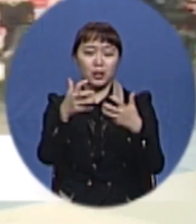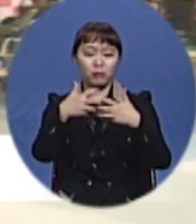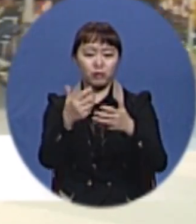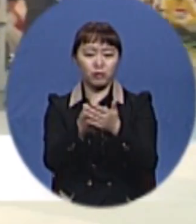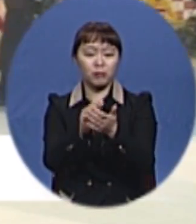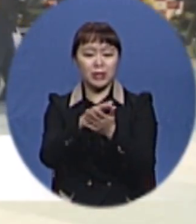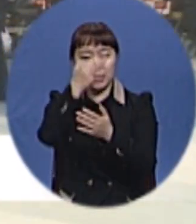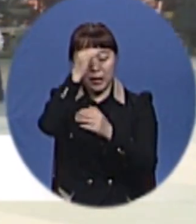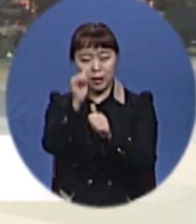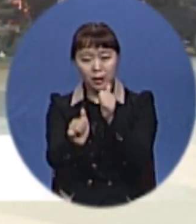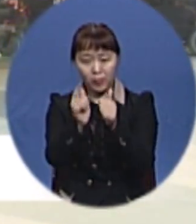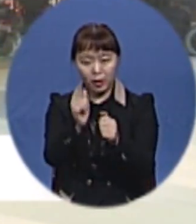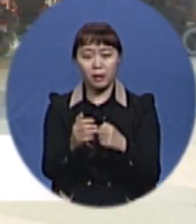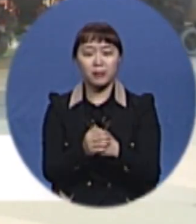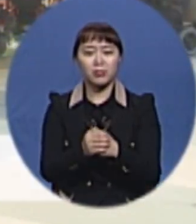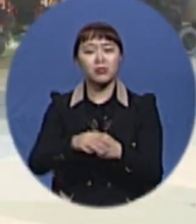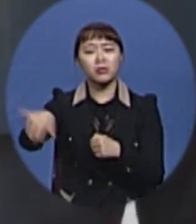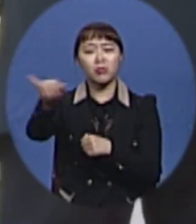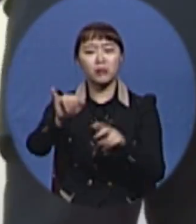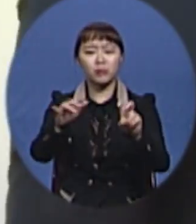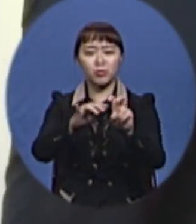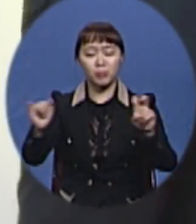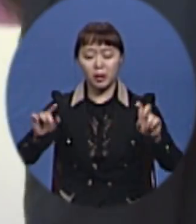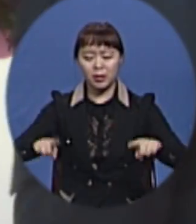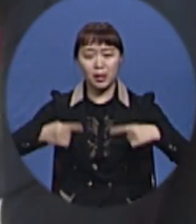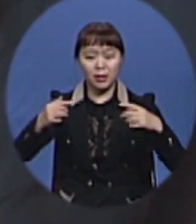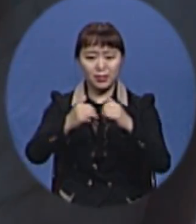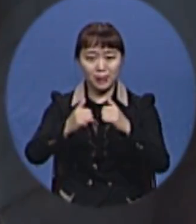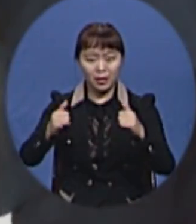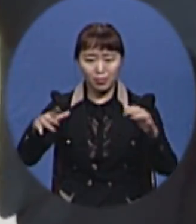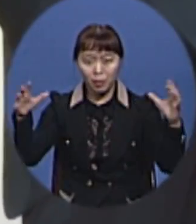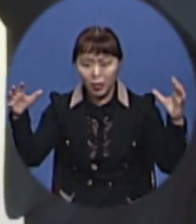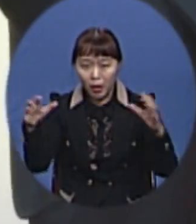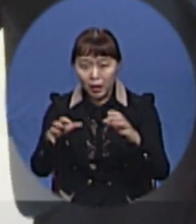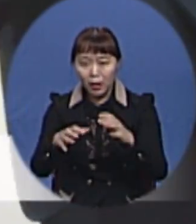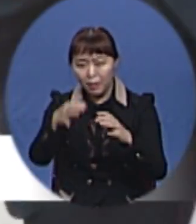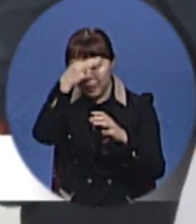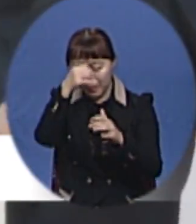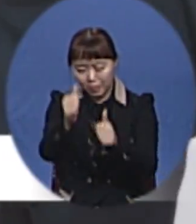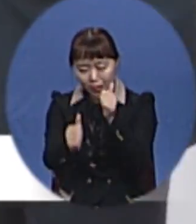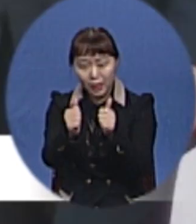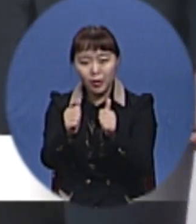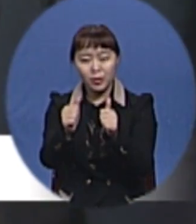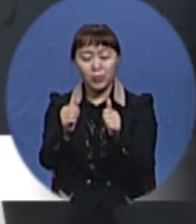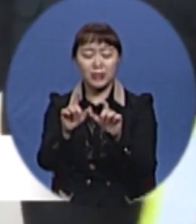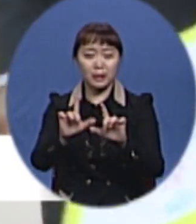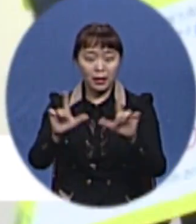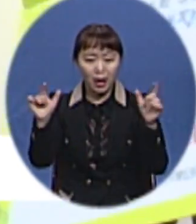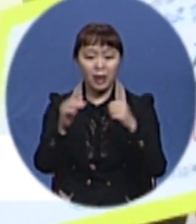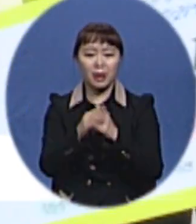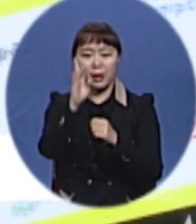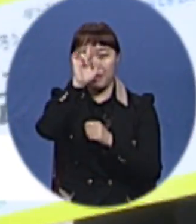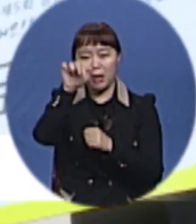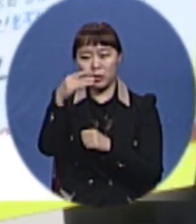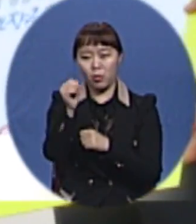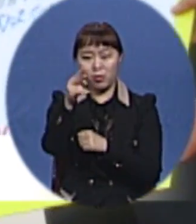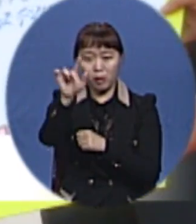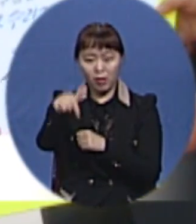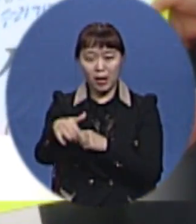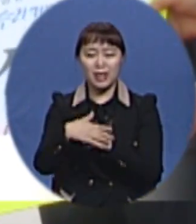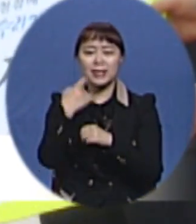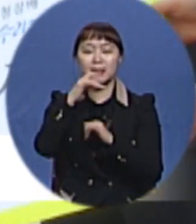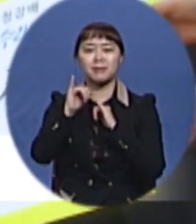대회입니다. 전국 20명의 참가자들이 한자리에 모여 실력을 겨룬 이날 대회에서는 박종혁 씨가